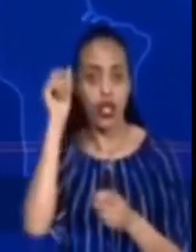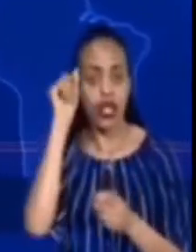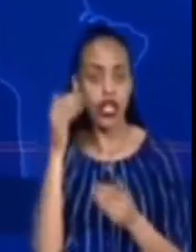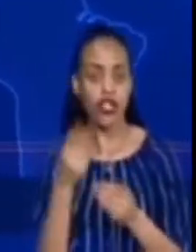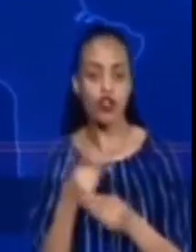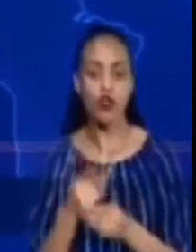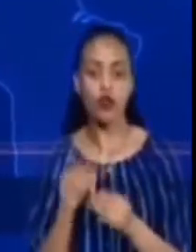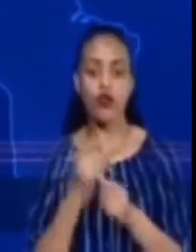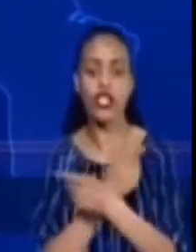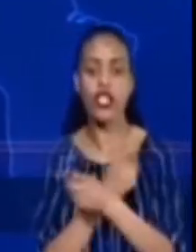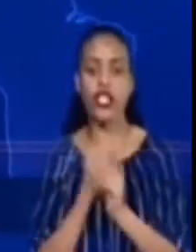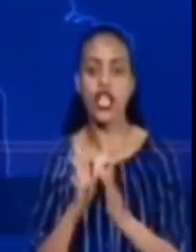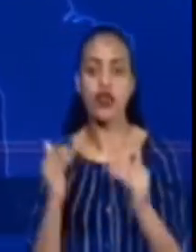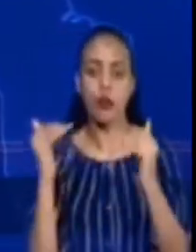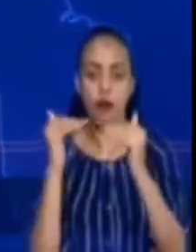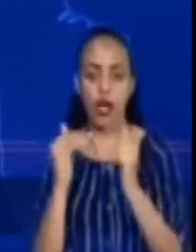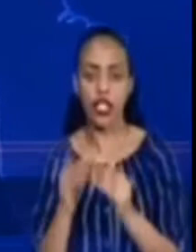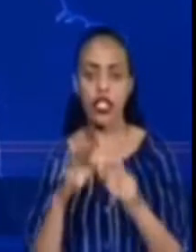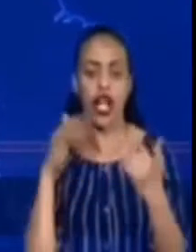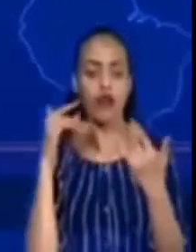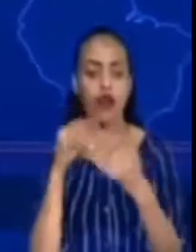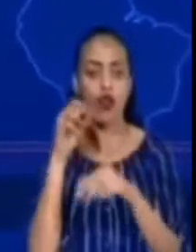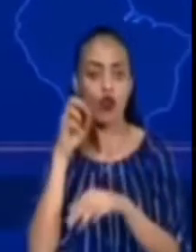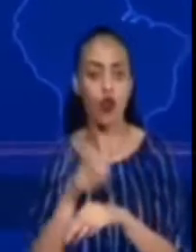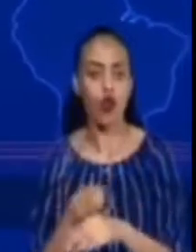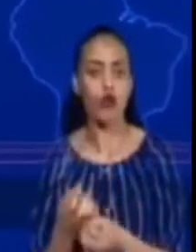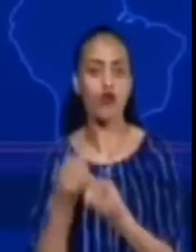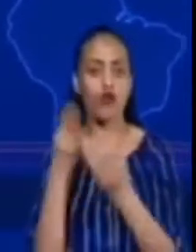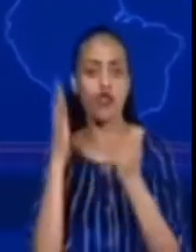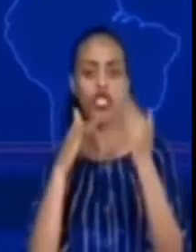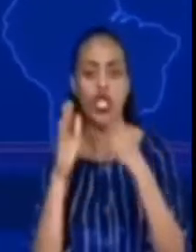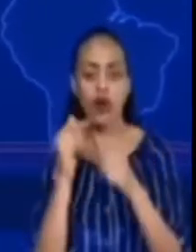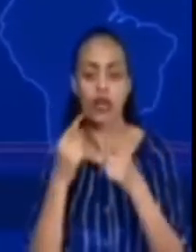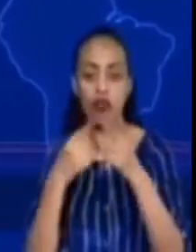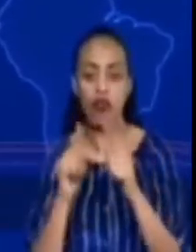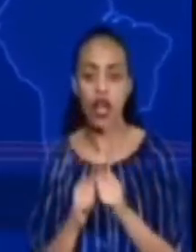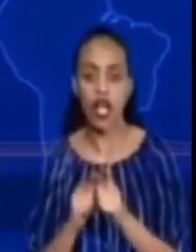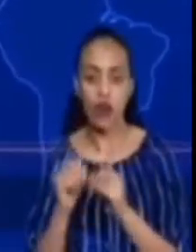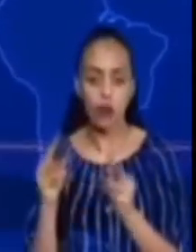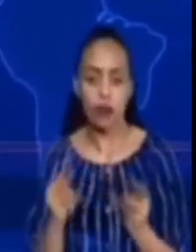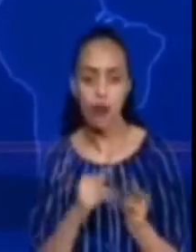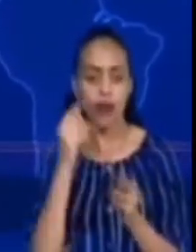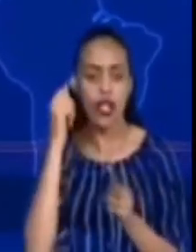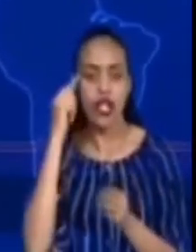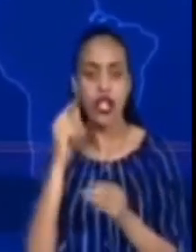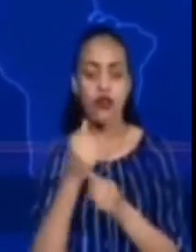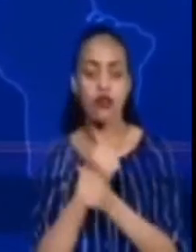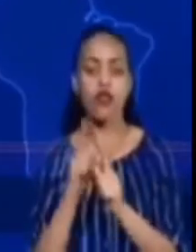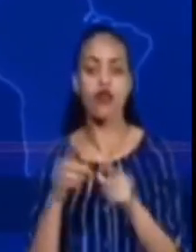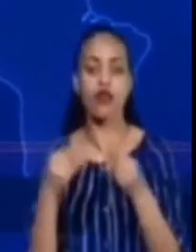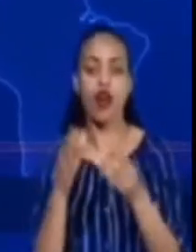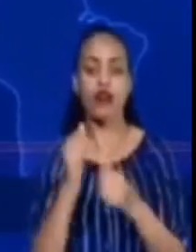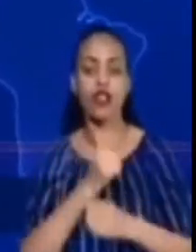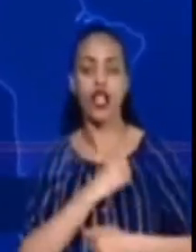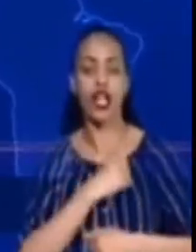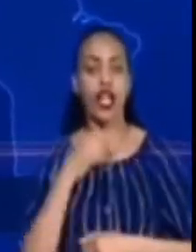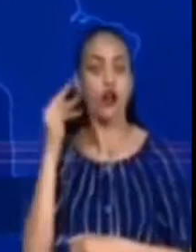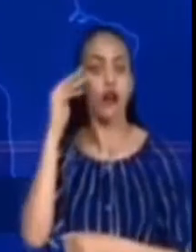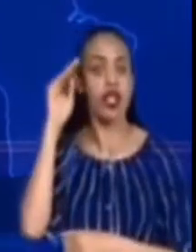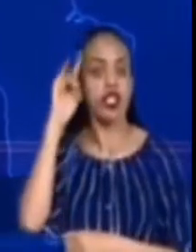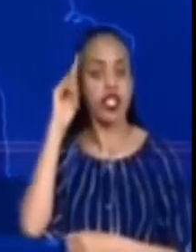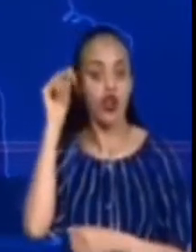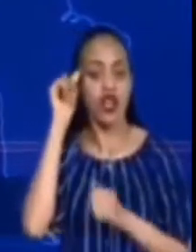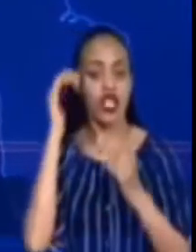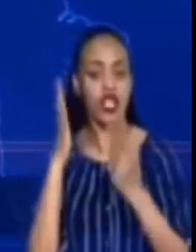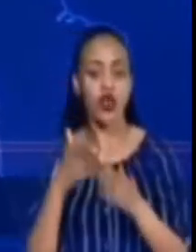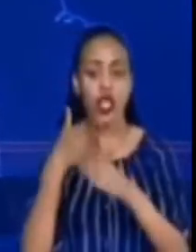ዓመት ነው ሳባ ሄዳ ዲቃላ ይዛ መጣ ኢትዮጵያ ላይ ንጉስ አረገችው ምናምን የሚል ገዳዳ ታሪክ